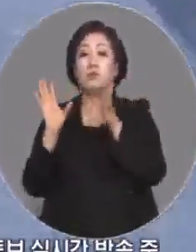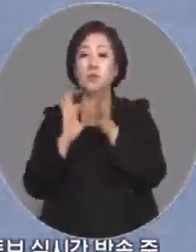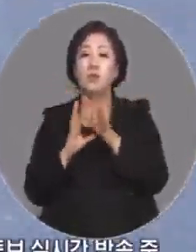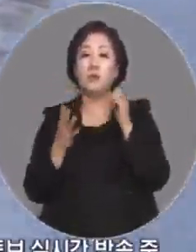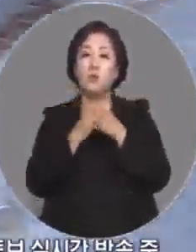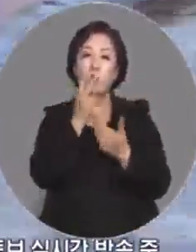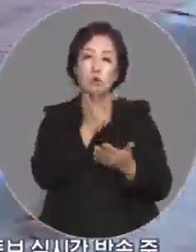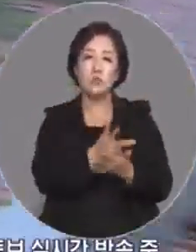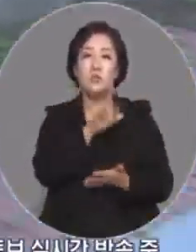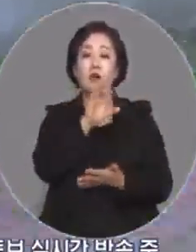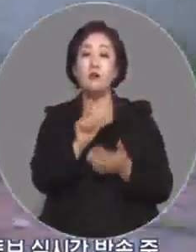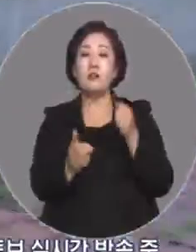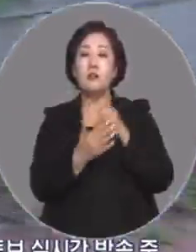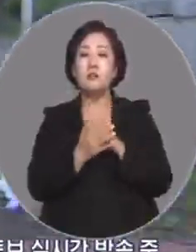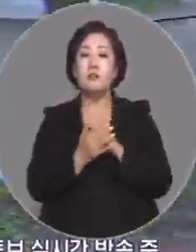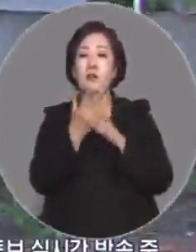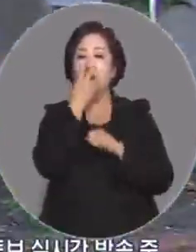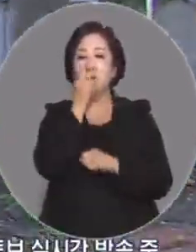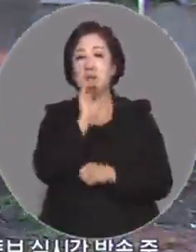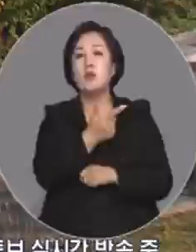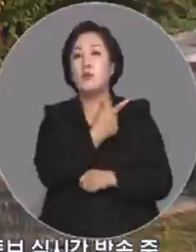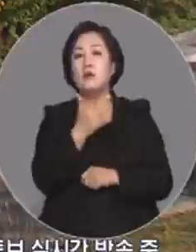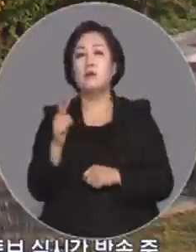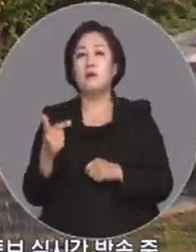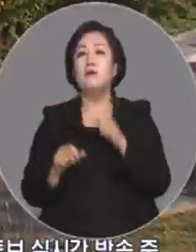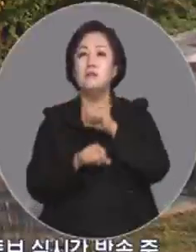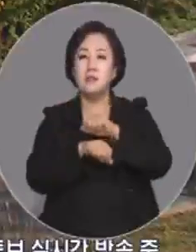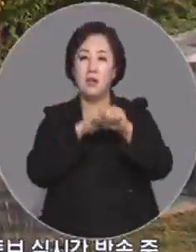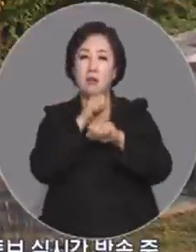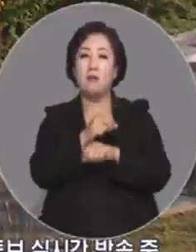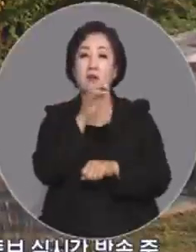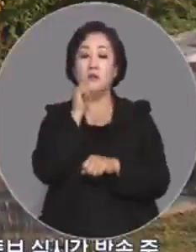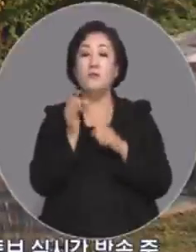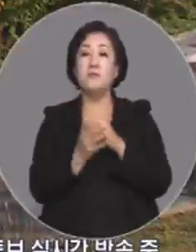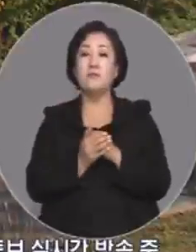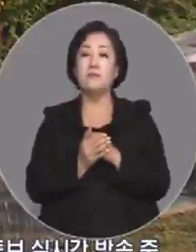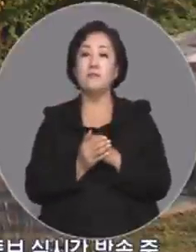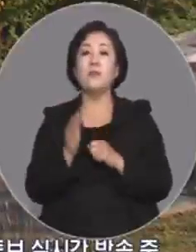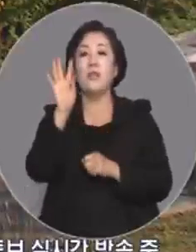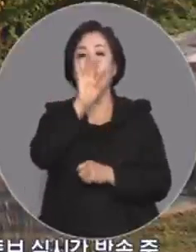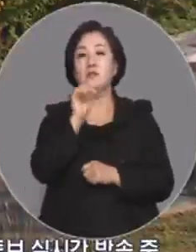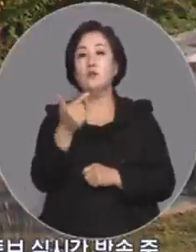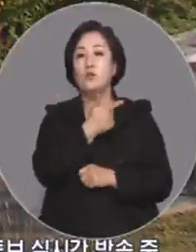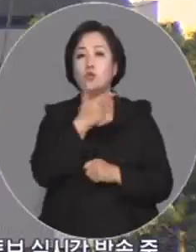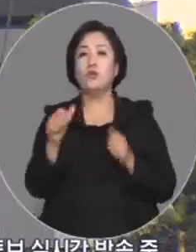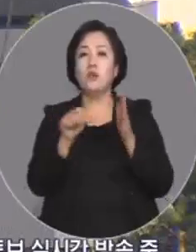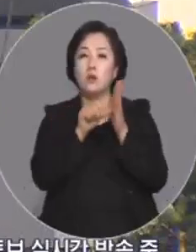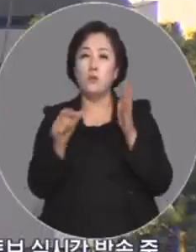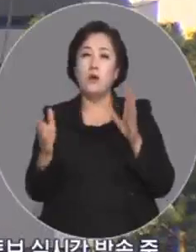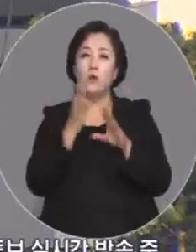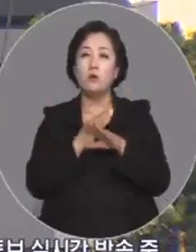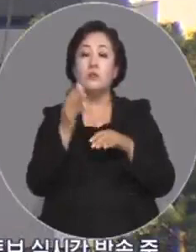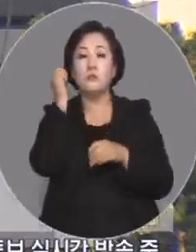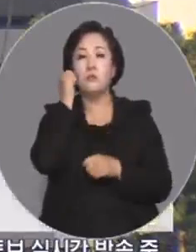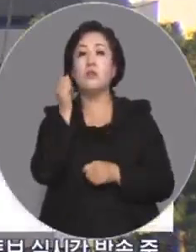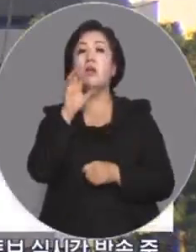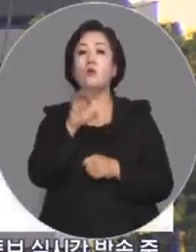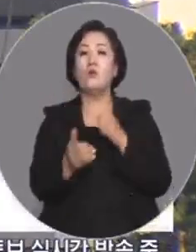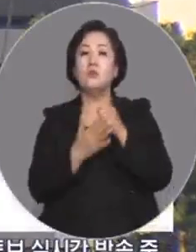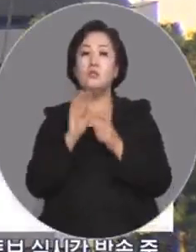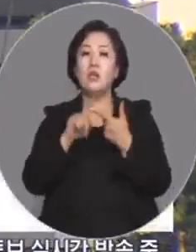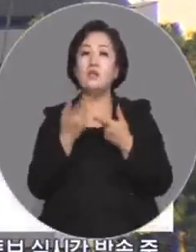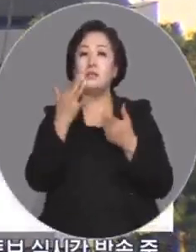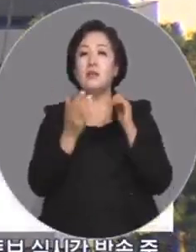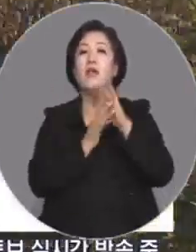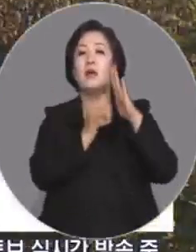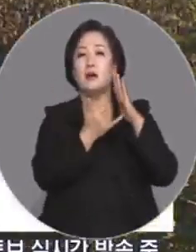때문에 주차장에는 이렇게 쓰레기만 잔뜩 쌓여 있습니다. 전국에서 등산객이 몰리지만 숙박시설은 대부분 모텔 위주여서